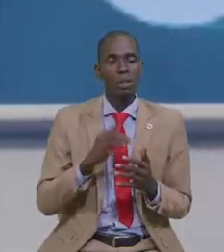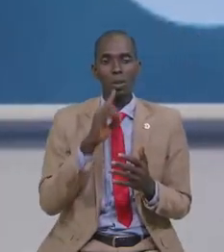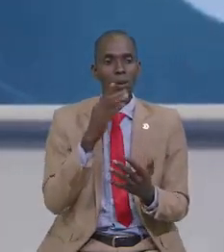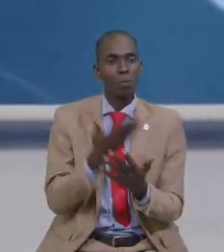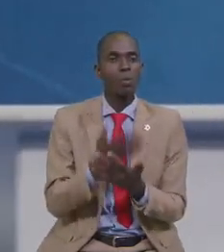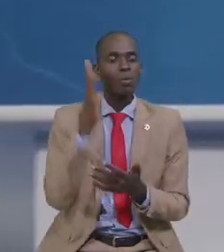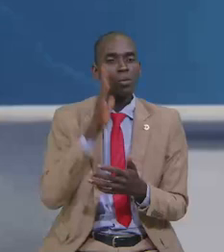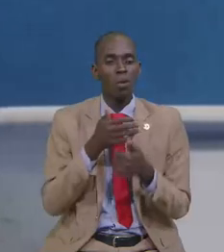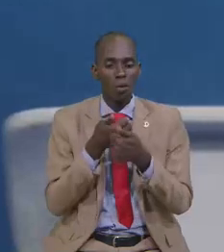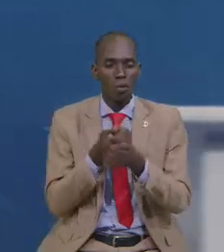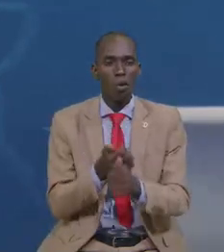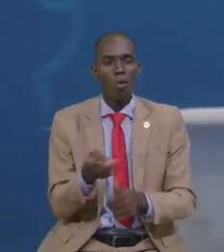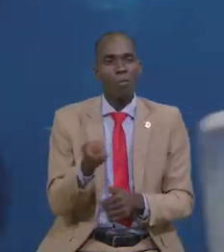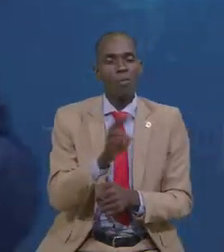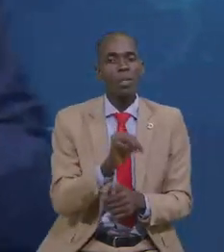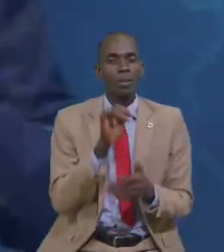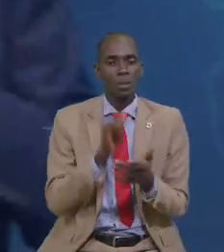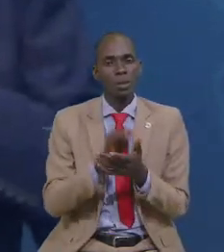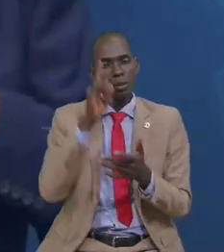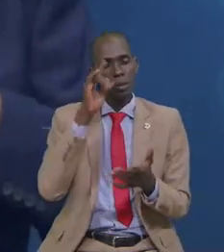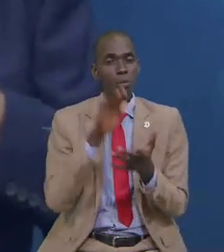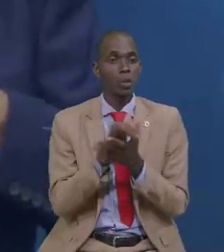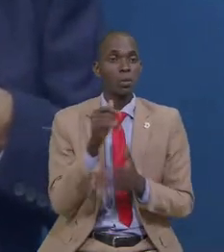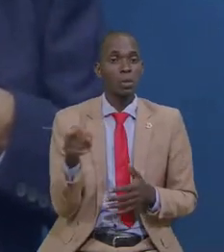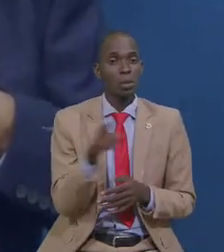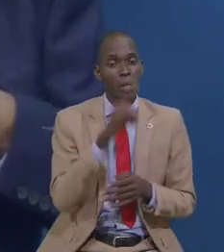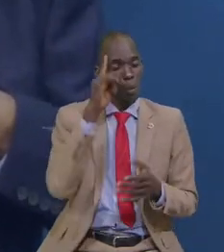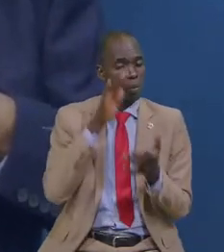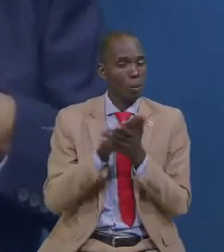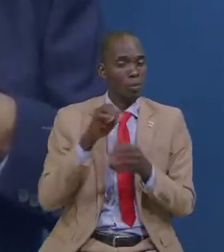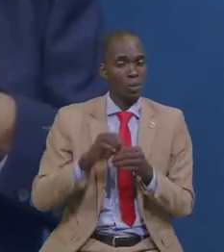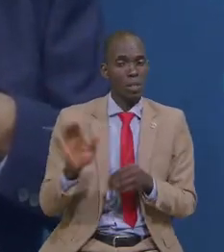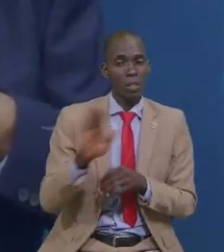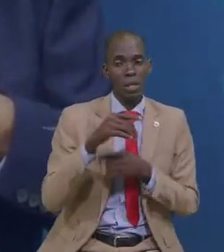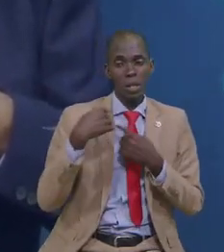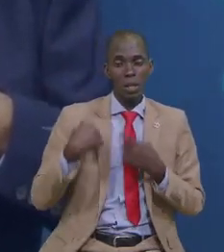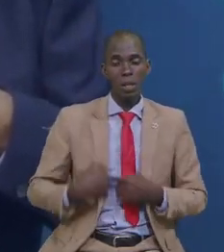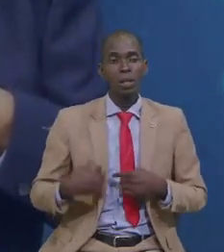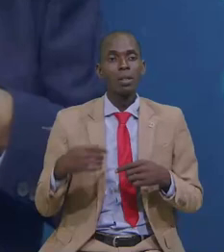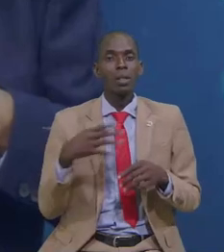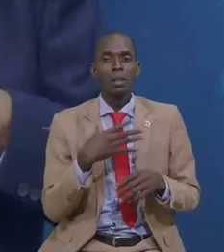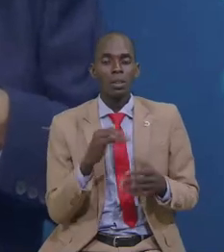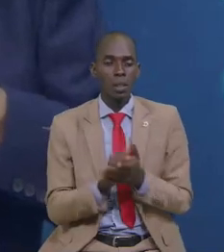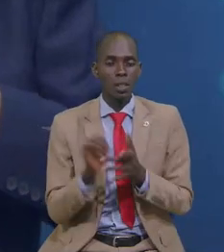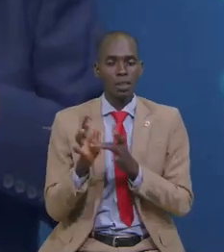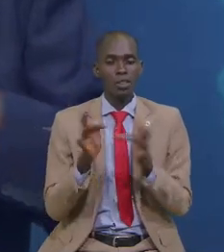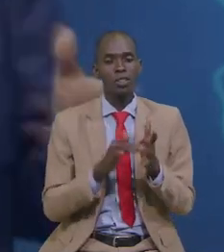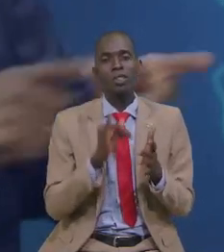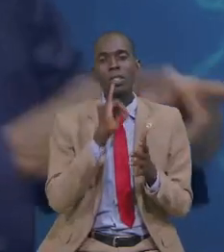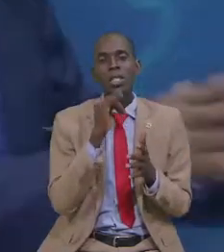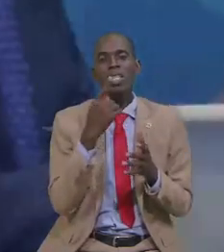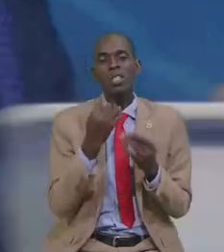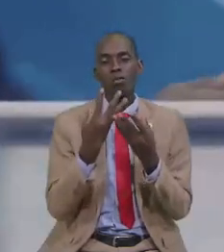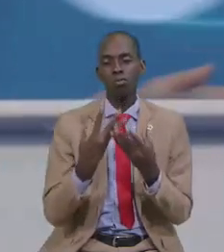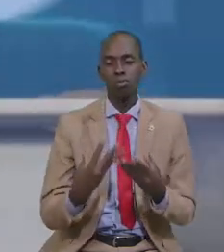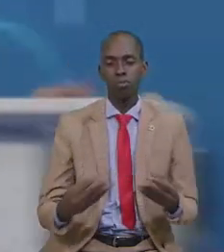voici les miracles qui accompagneront ceux qui auront cru. Ils croient dans leur cœur que Jésus est